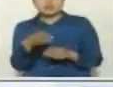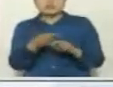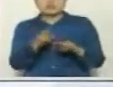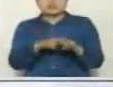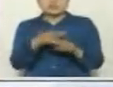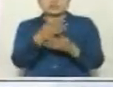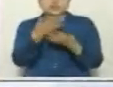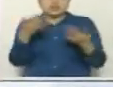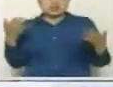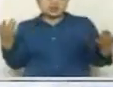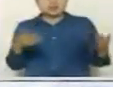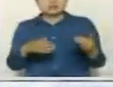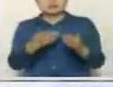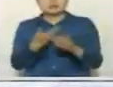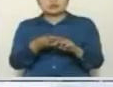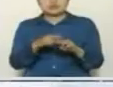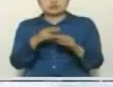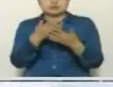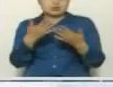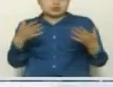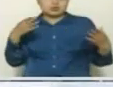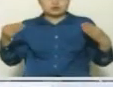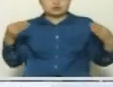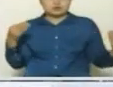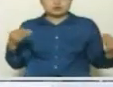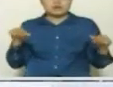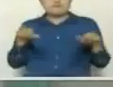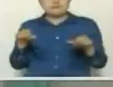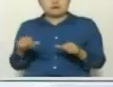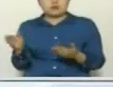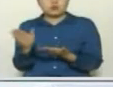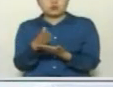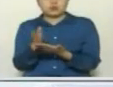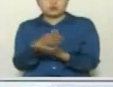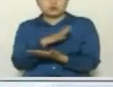удобрение почвы, а также обработка зеленых насаждений от вредителей.